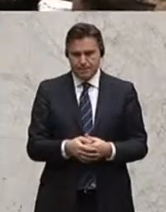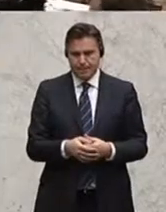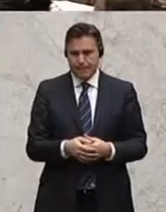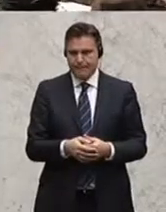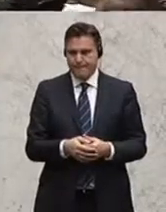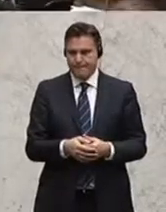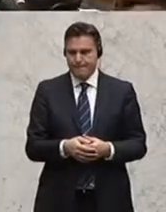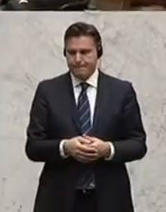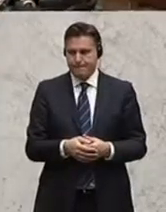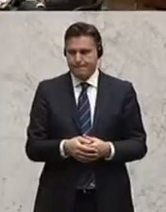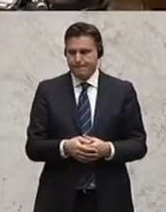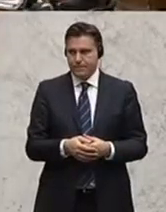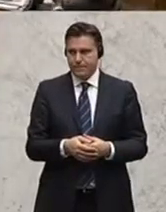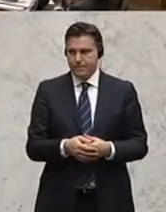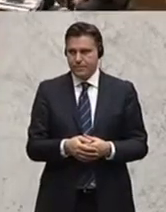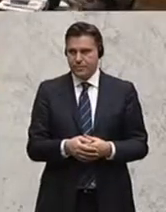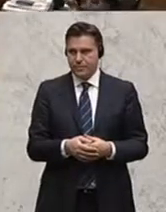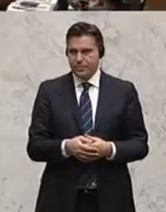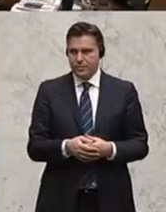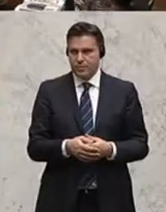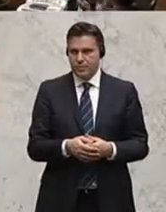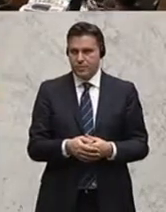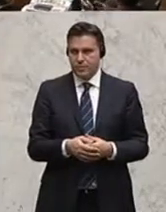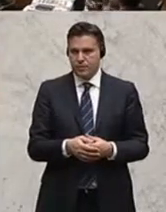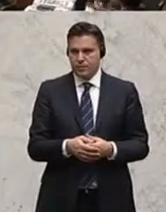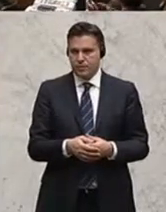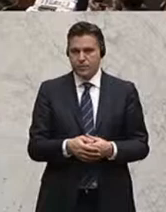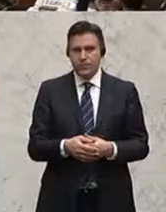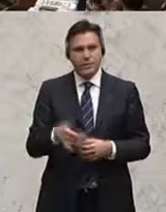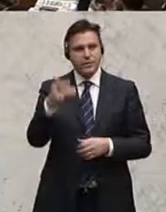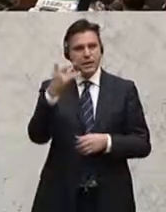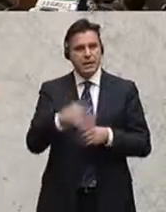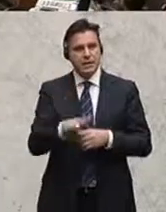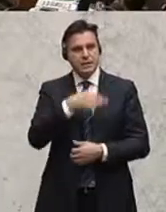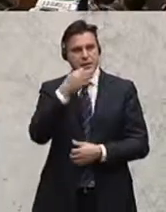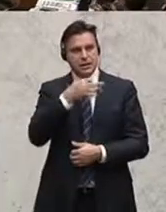Er freue sich, dass so viele im Plenum die Sozialpartnerschaft und das Kammersystem